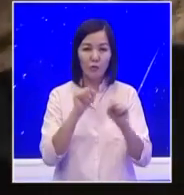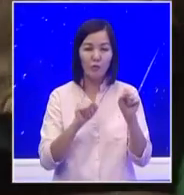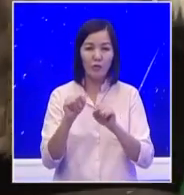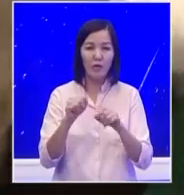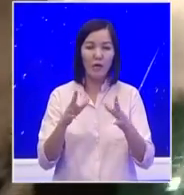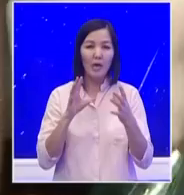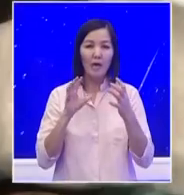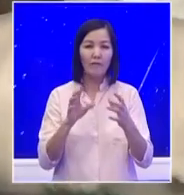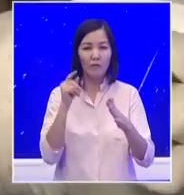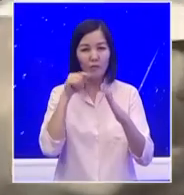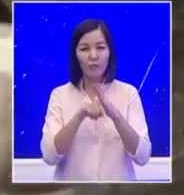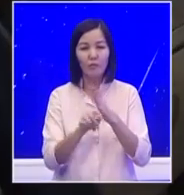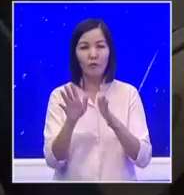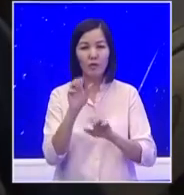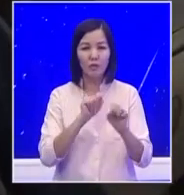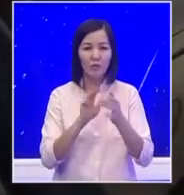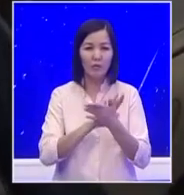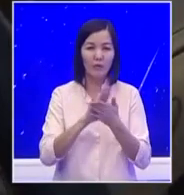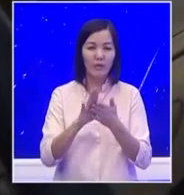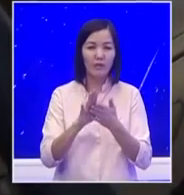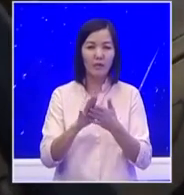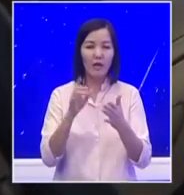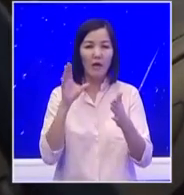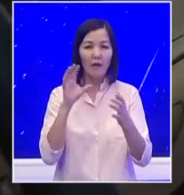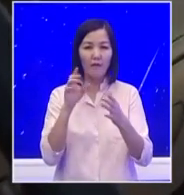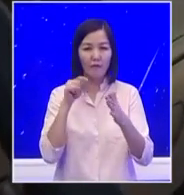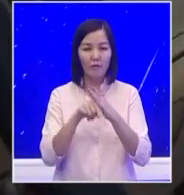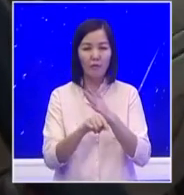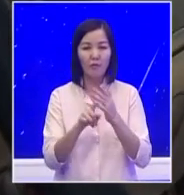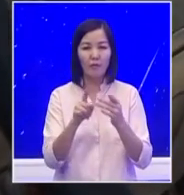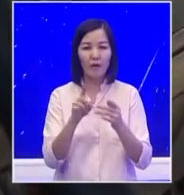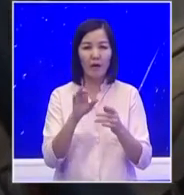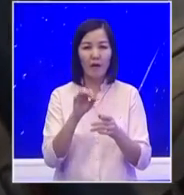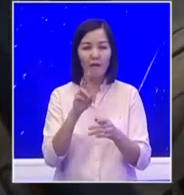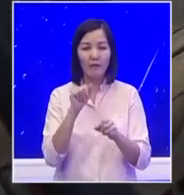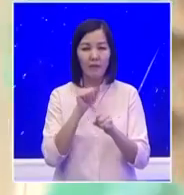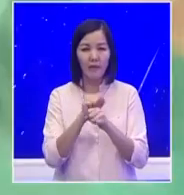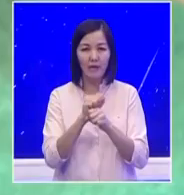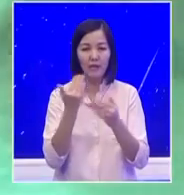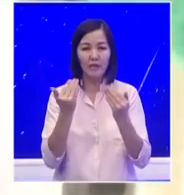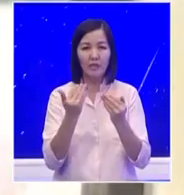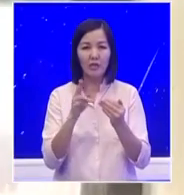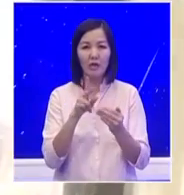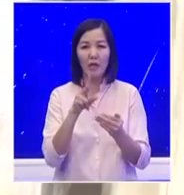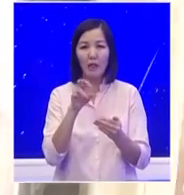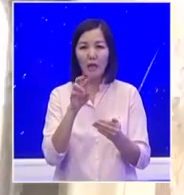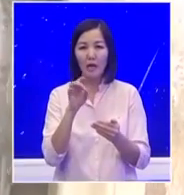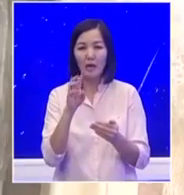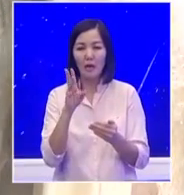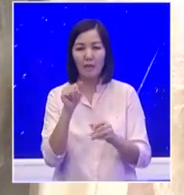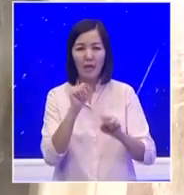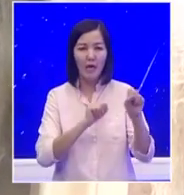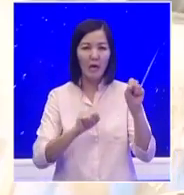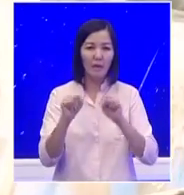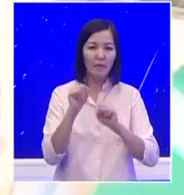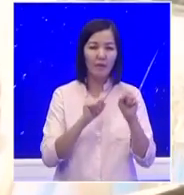транспорта. Чтобы снизить риск подхватить инфекцию, салоны маршрутных автобусов поселкового автопарка дезинфицируются раствором хлорамина. Обработке